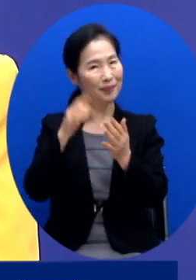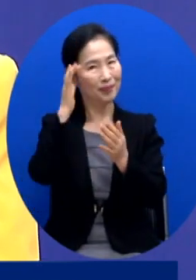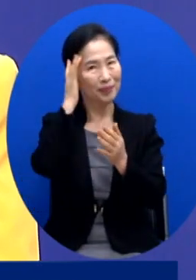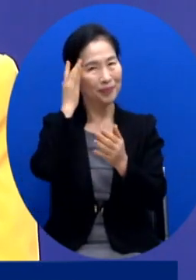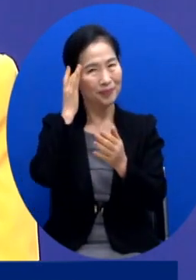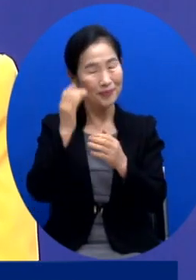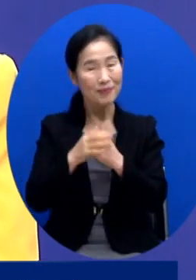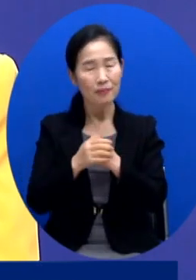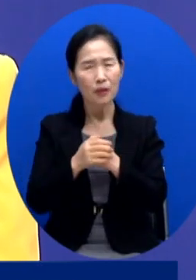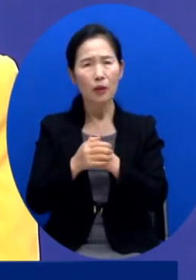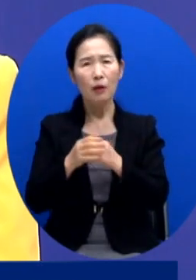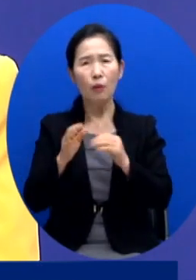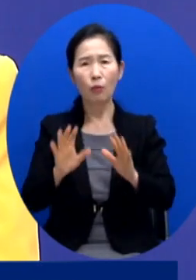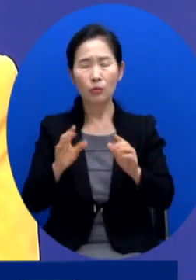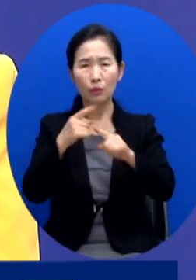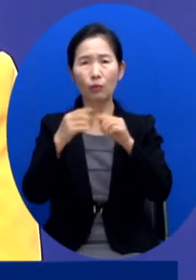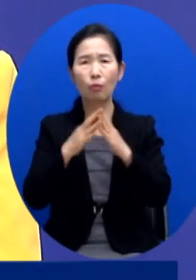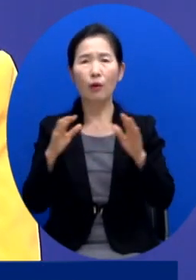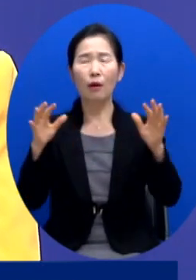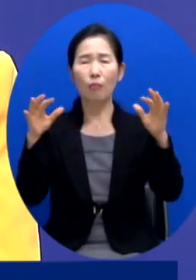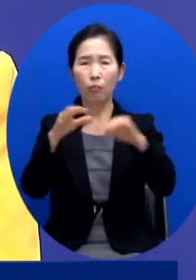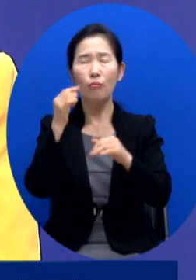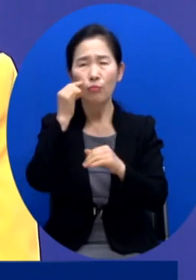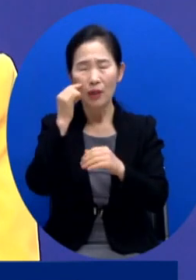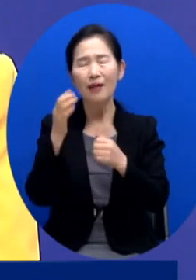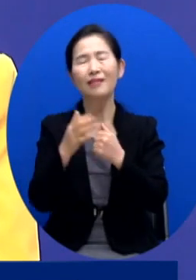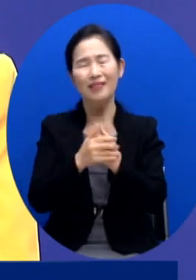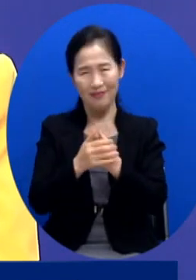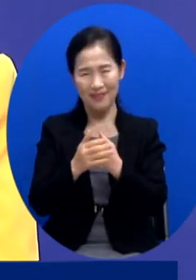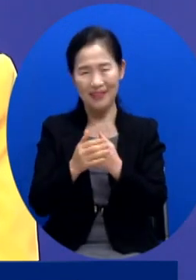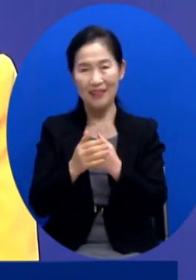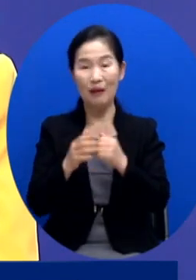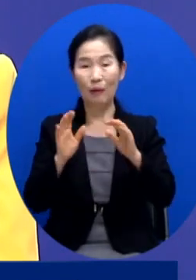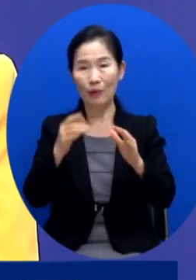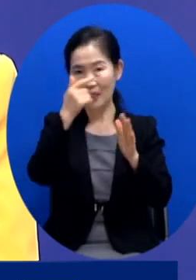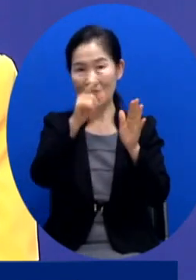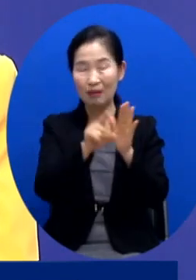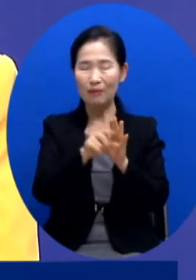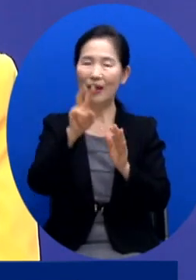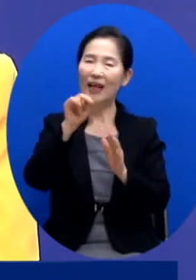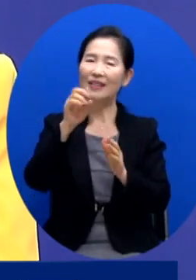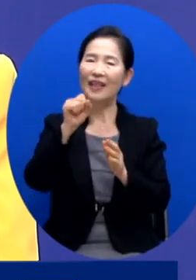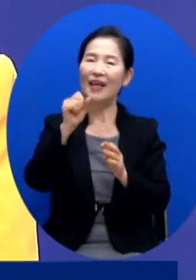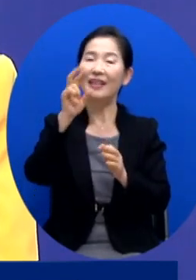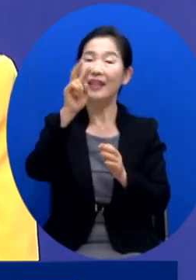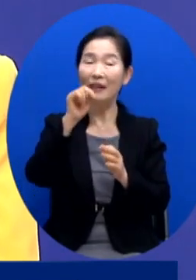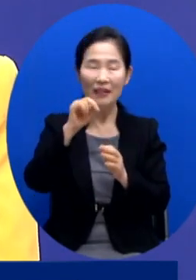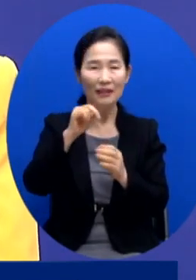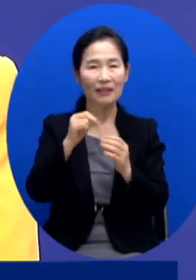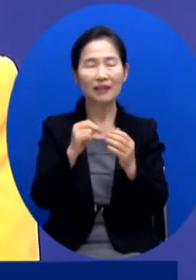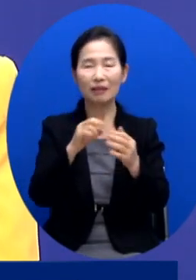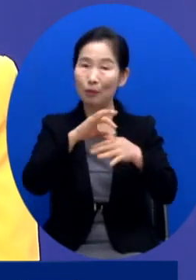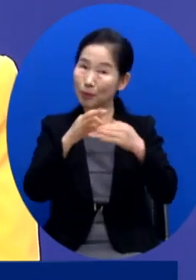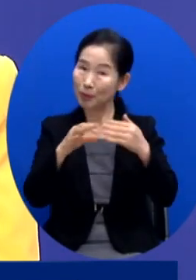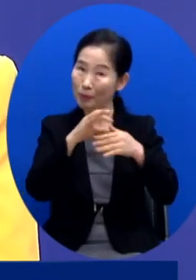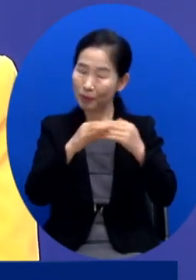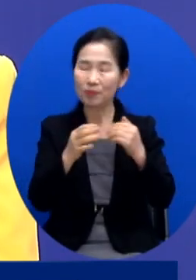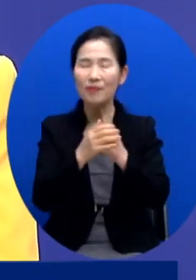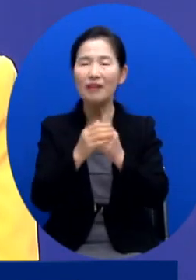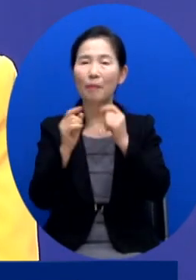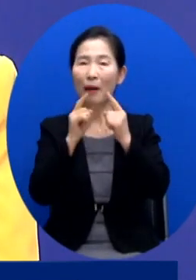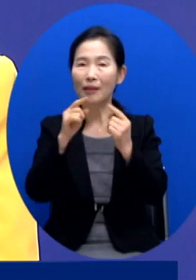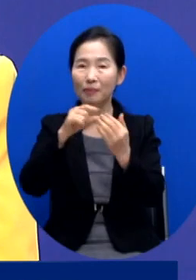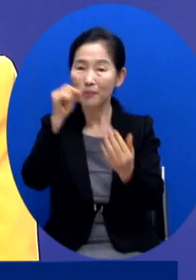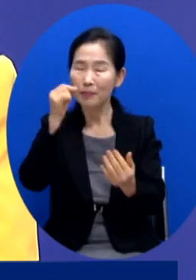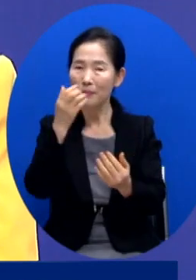말씀뽑기 를 하기도 쉽지가 않은데요 이런 가운데 한 기독교 sns 채널이 말씀을 뽑을 수 있는 방법을 마련해 눈길을